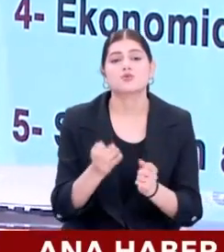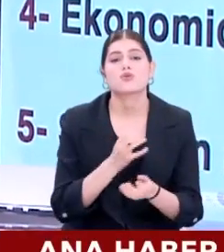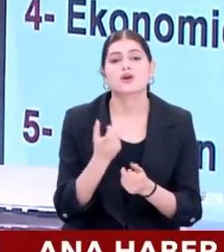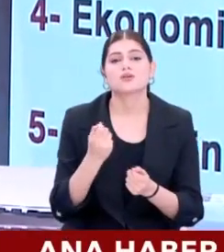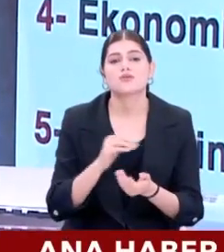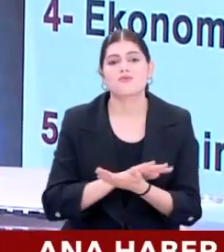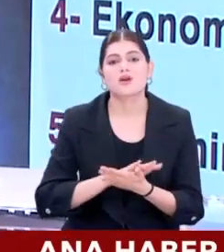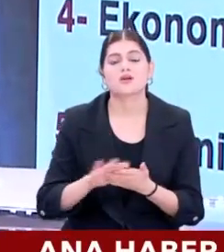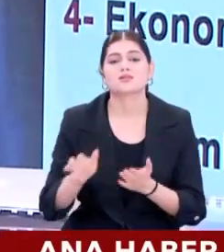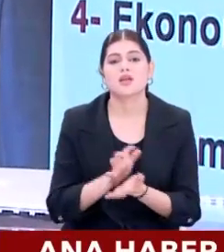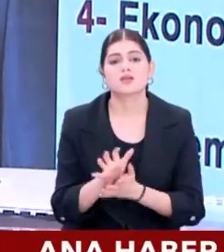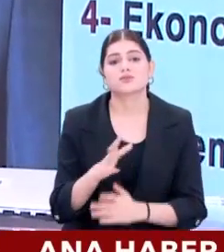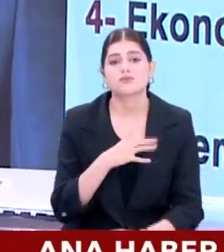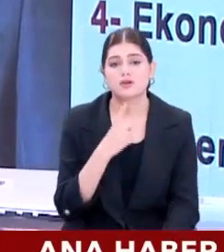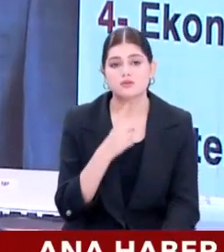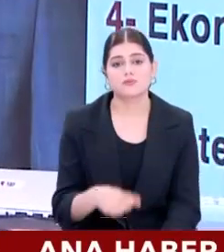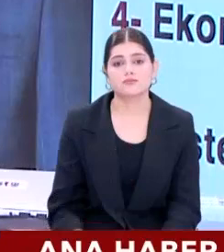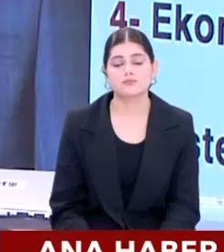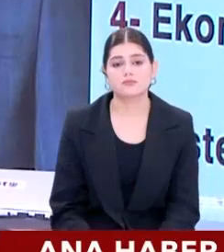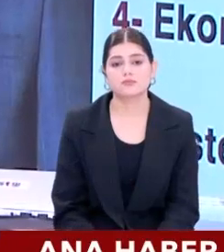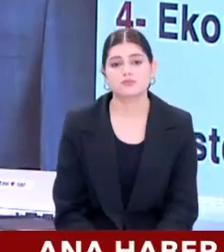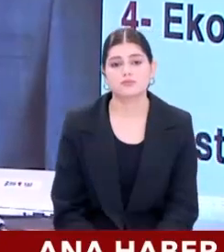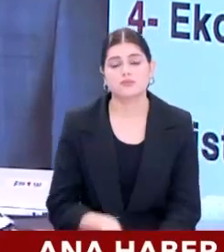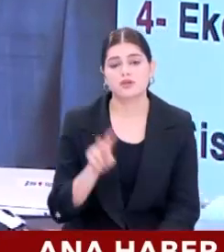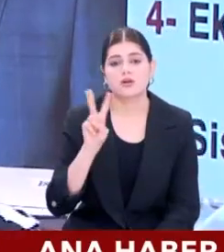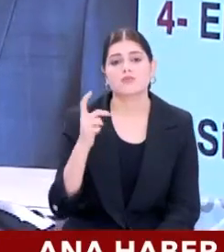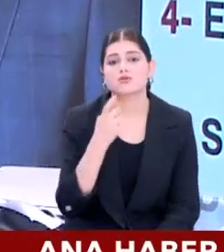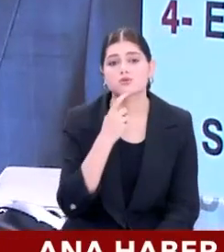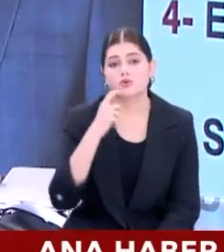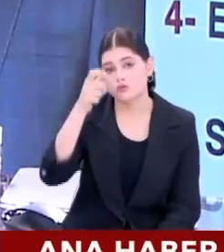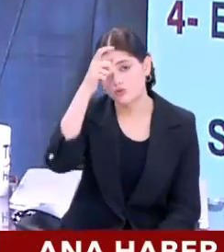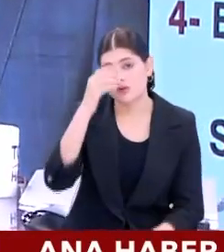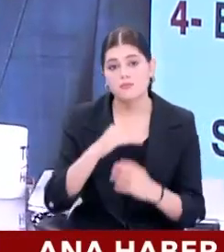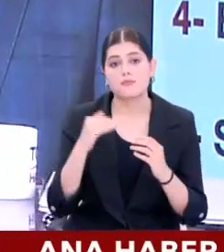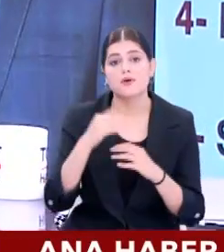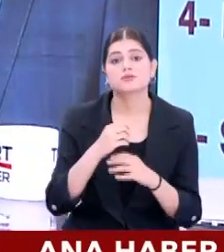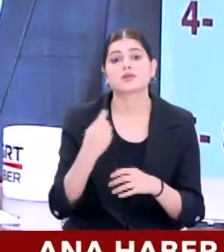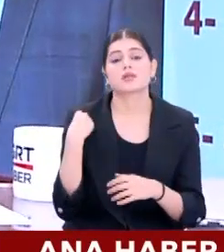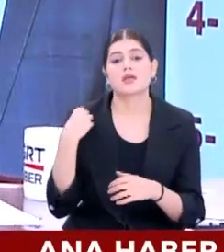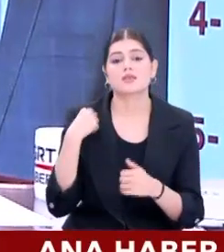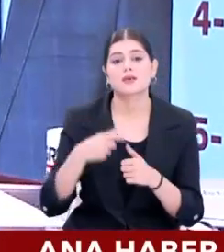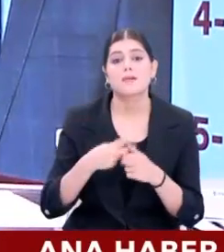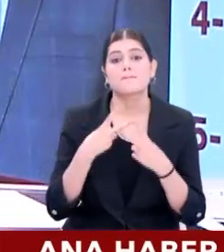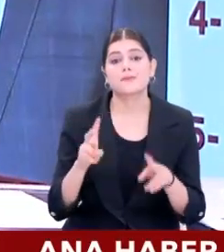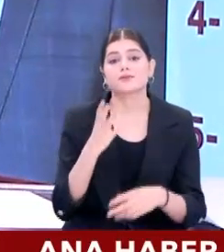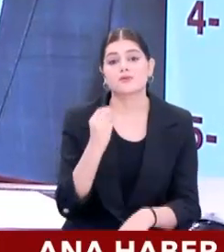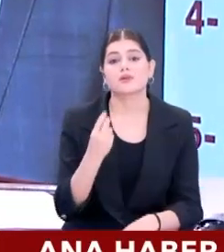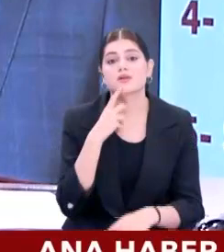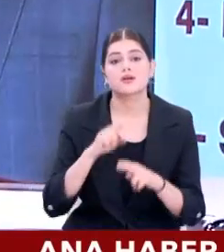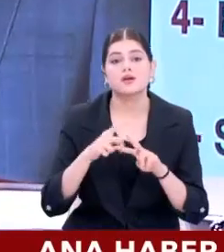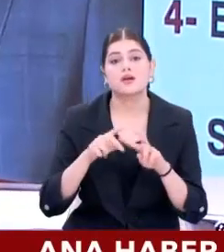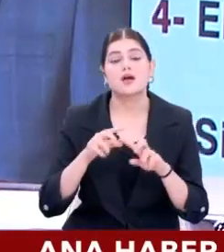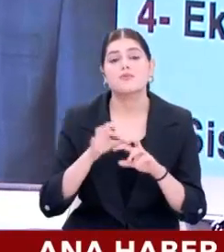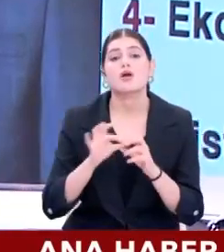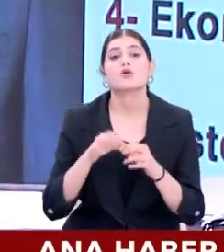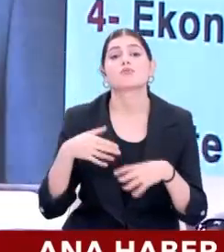ve vahşice yazıyor Dolayısıyla burada bir 20 yüzyılın başında Türkiye Cumhuriyeti'nin yeni kuruluş yıllarında dönemlerinde yaptığı gibi bir karma ekonomiye